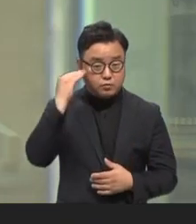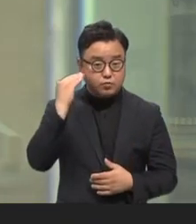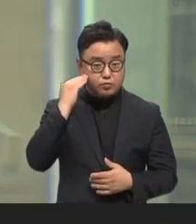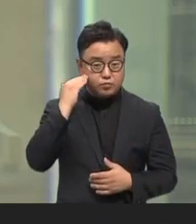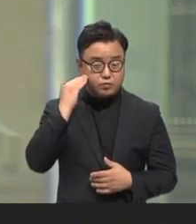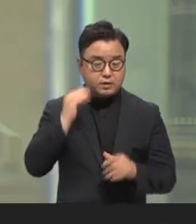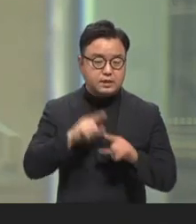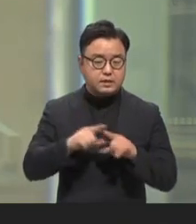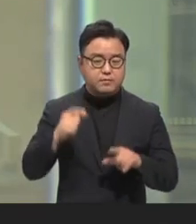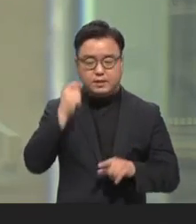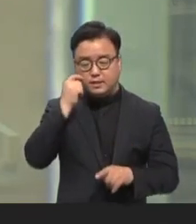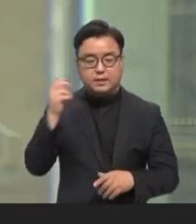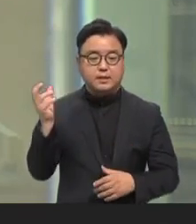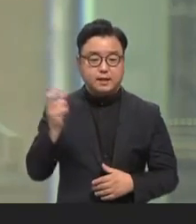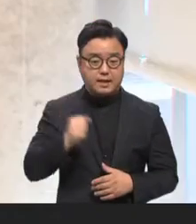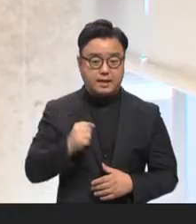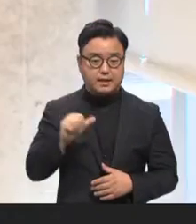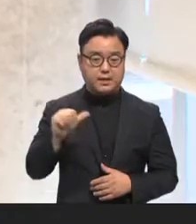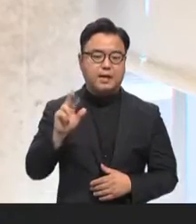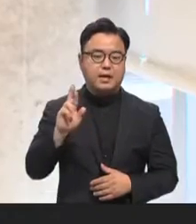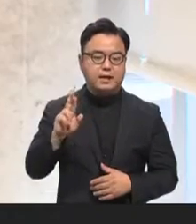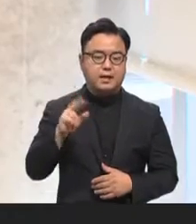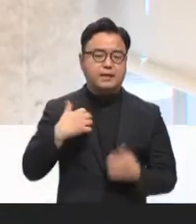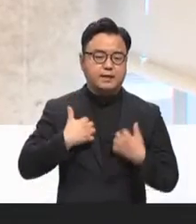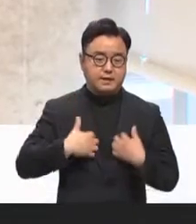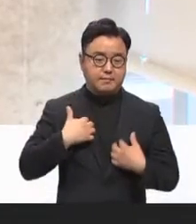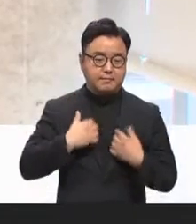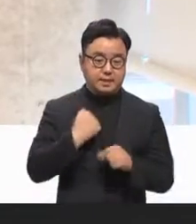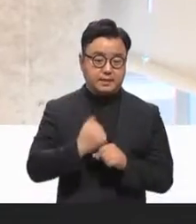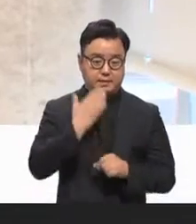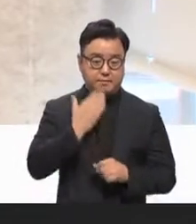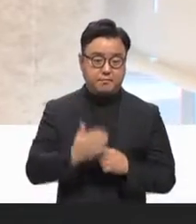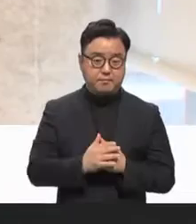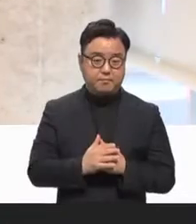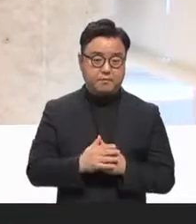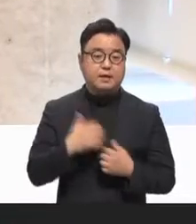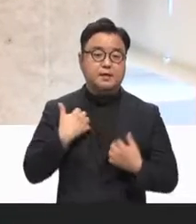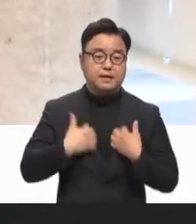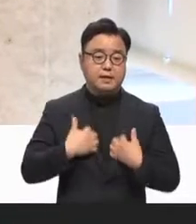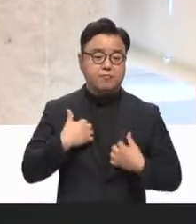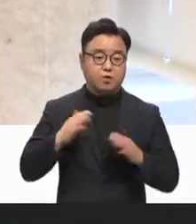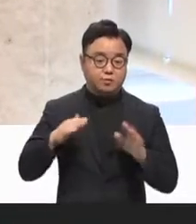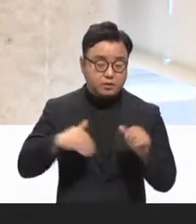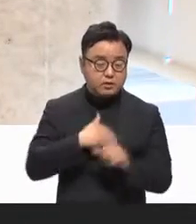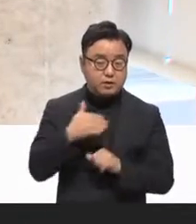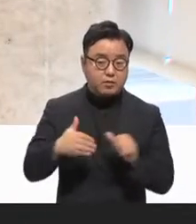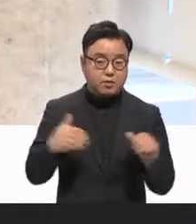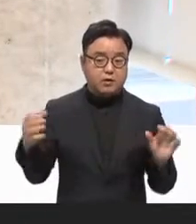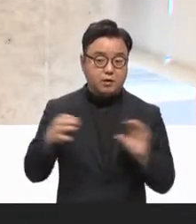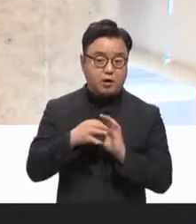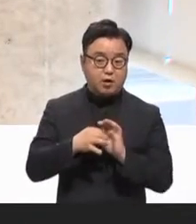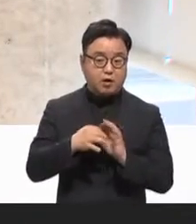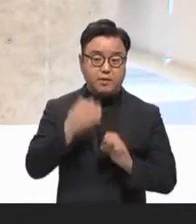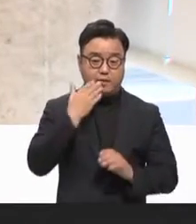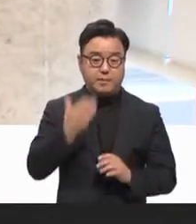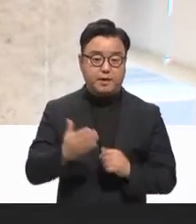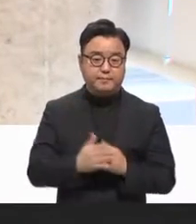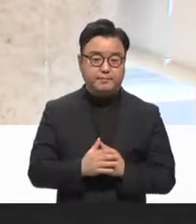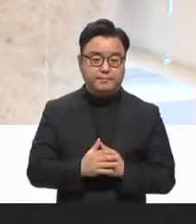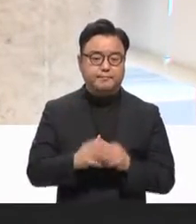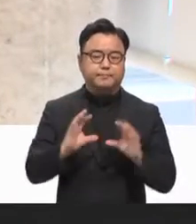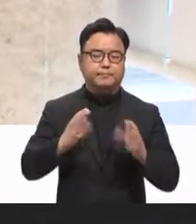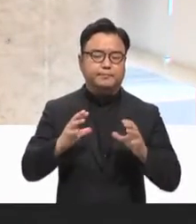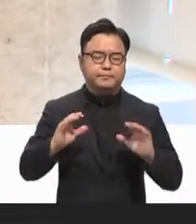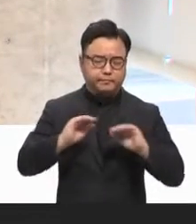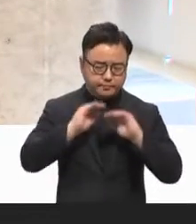최초의 AR 게임이 탄생합니다 게임과 현실의 결합이 생긴다는 거거든요 그래서 그